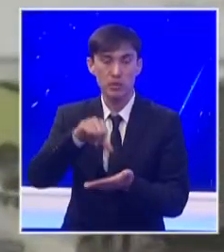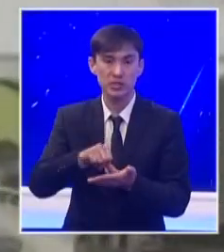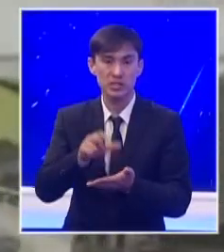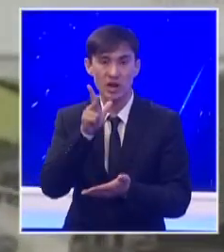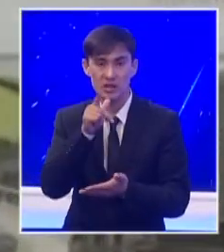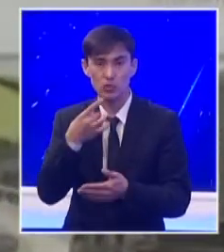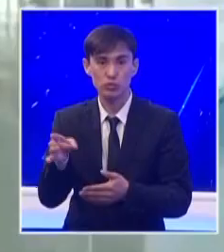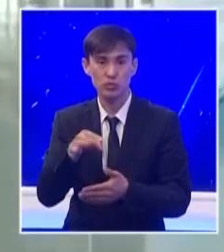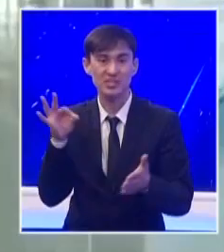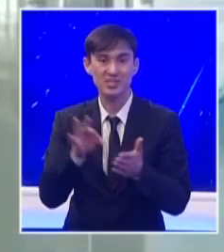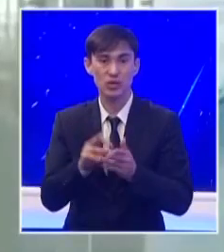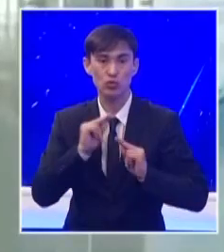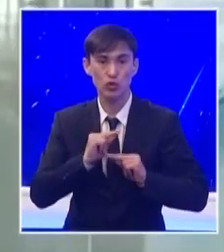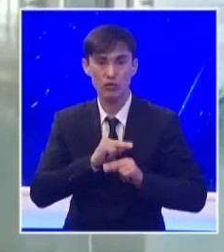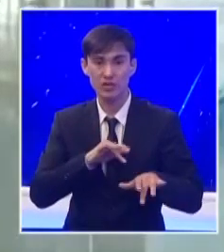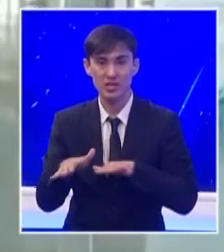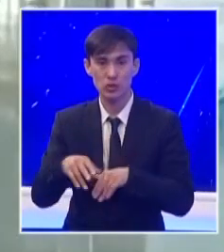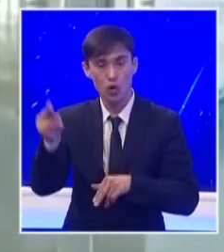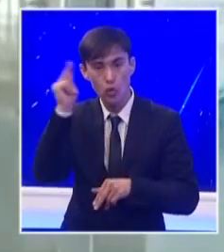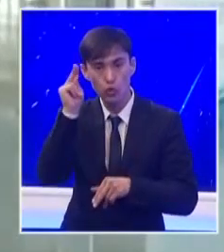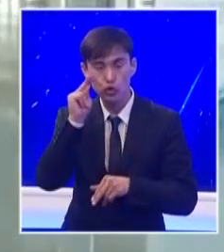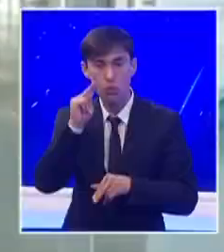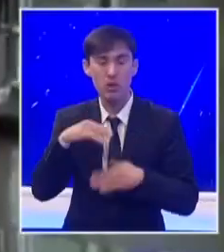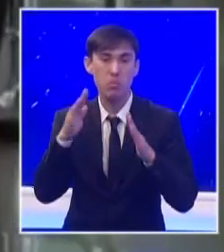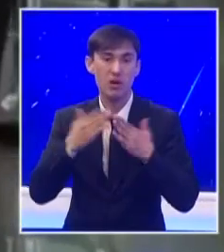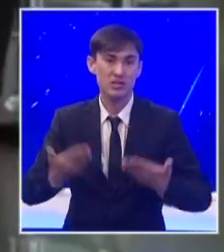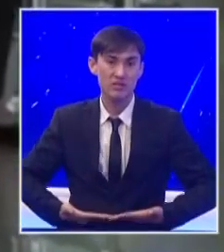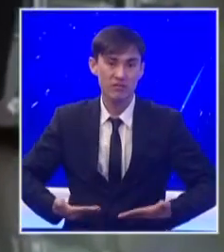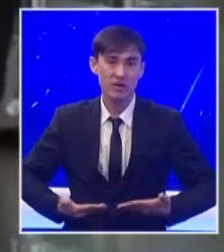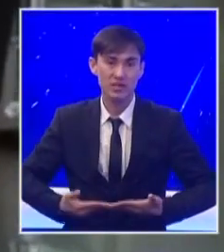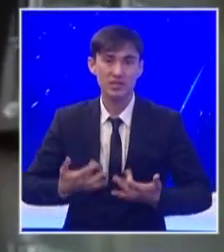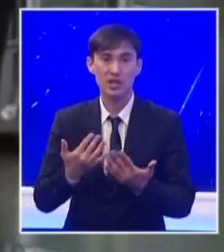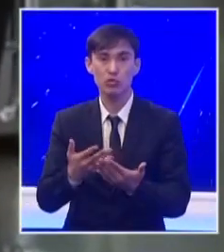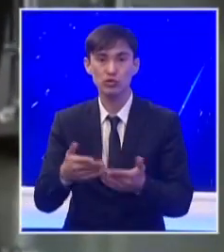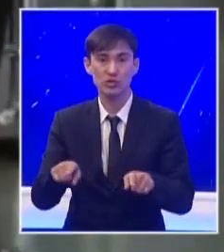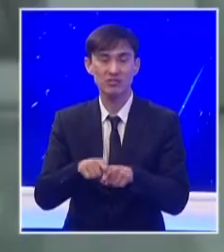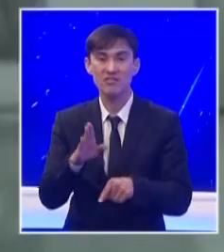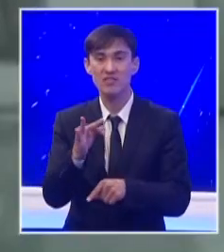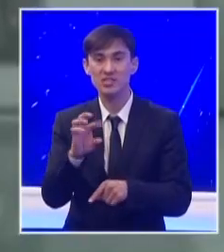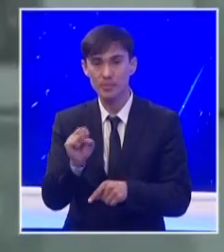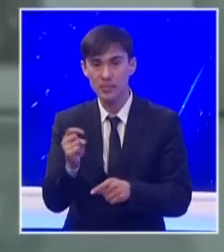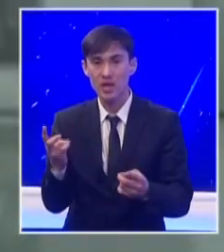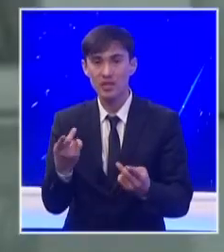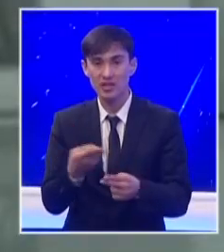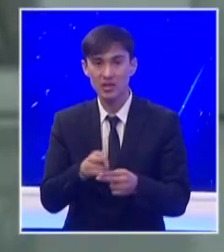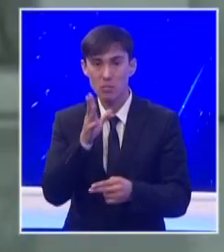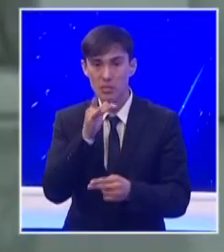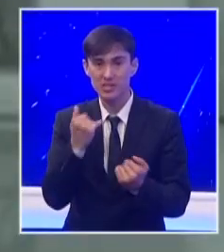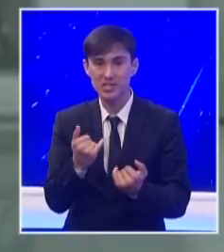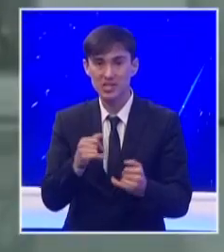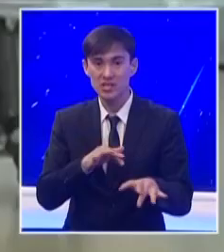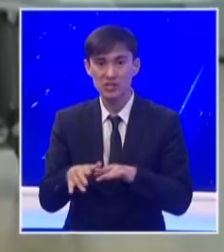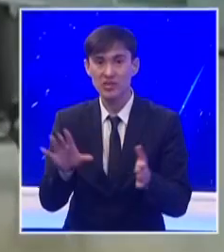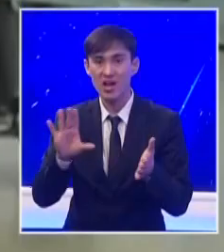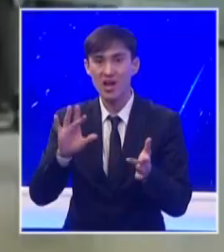посетить Корейскую Республику с целью трудовой деятельности, учебы или проживания, требуется соответствующая виза. На данный момент здесь